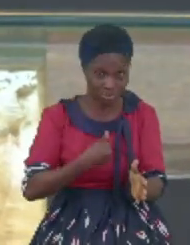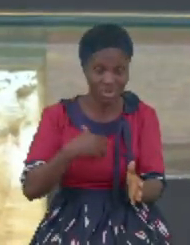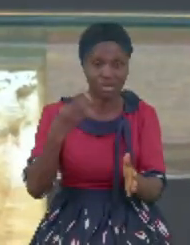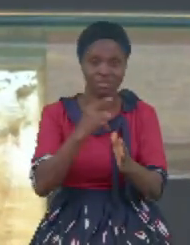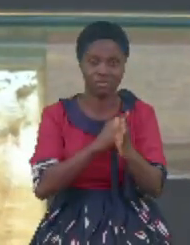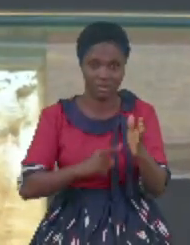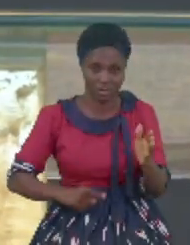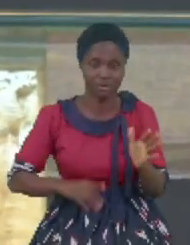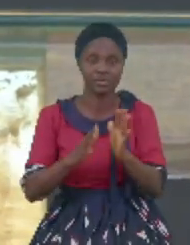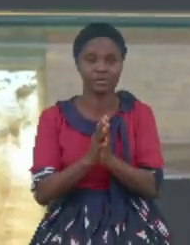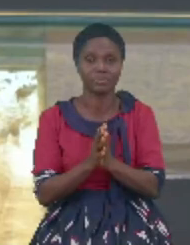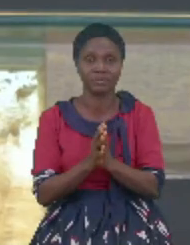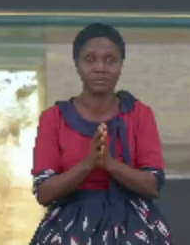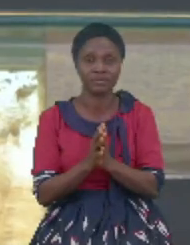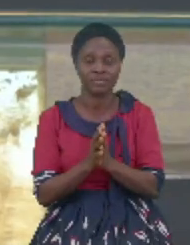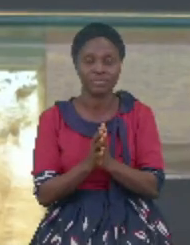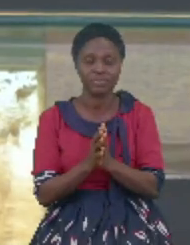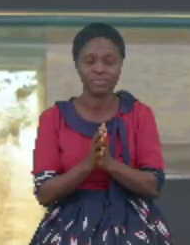été dit.